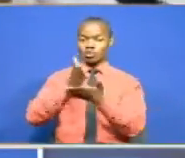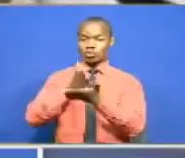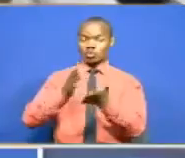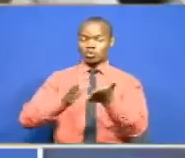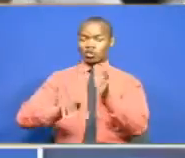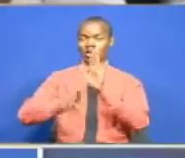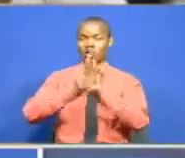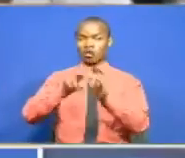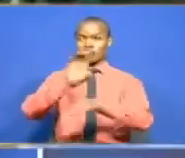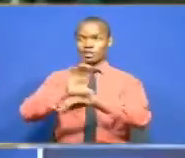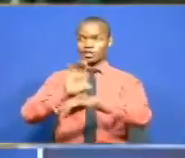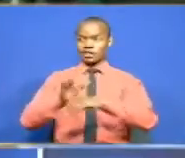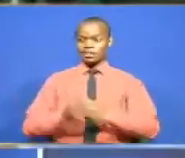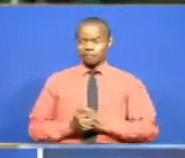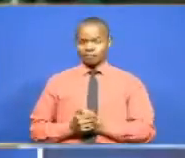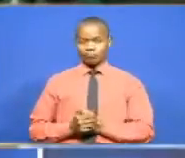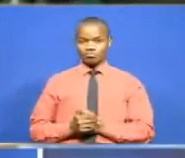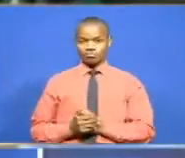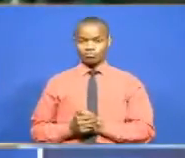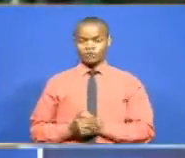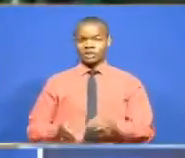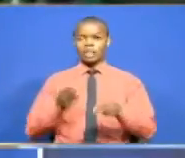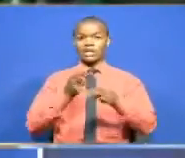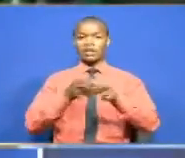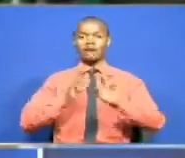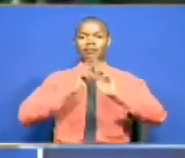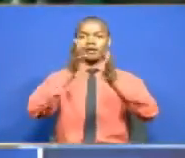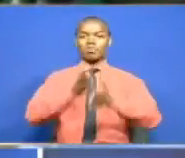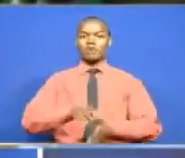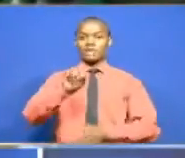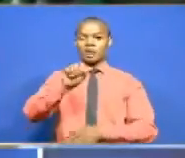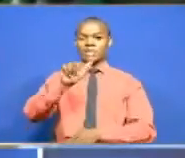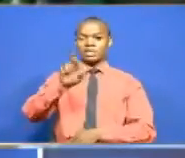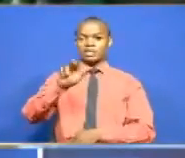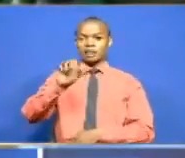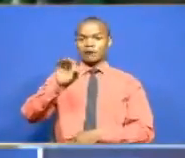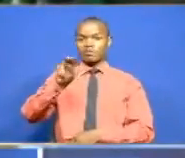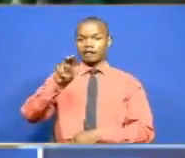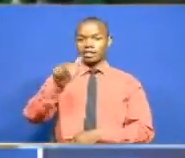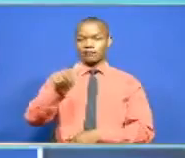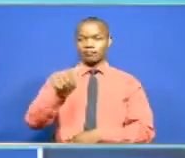kanisa hilo. Nikiripotia Darubini, jina langu ni Sarafina Robi.